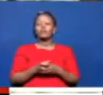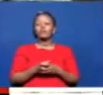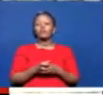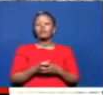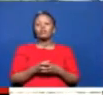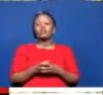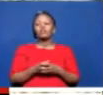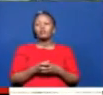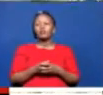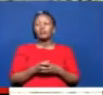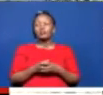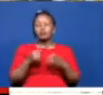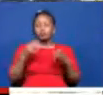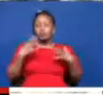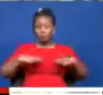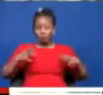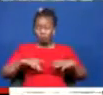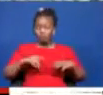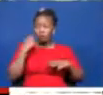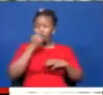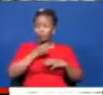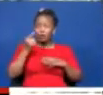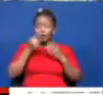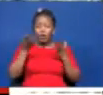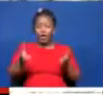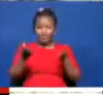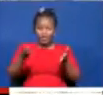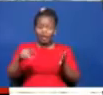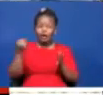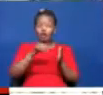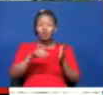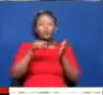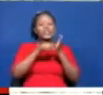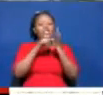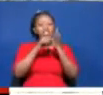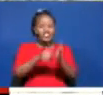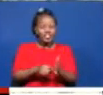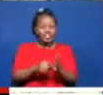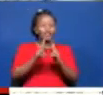katikati ya wananchi wenye wako hapa, chenye tunaweza himiza ni tukue na amani.